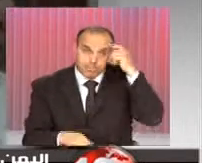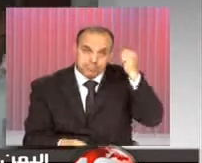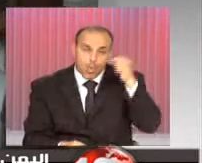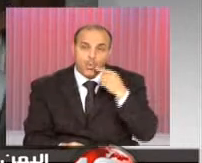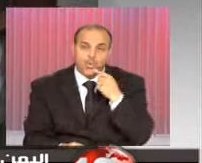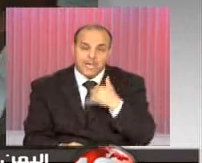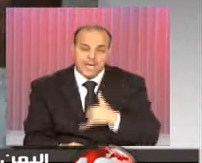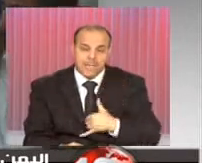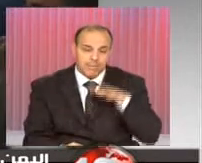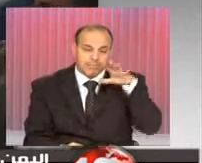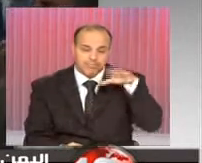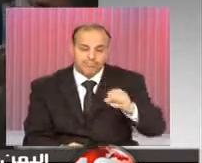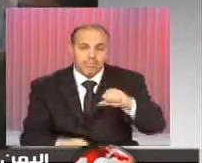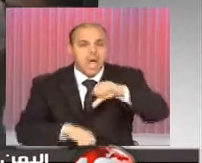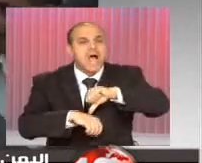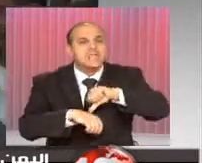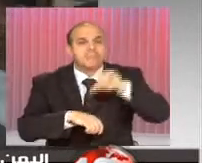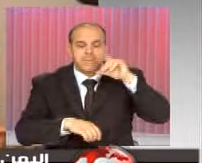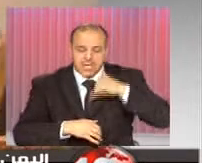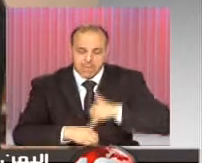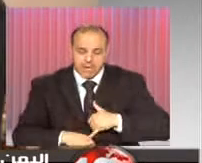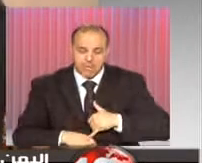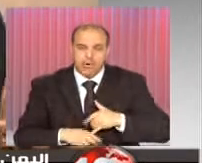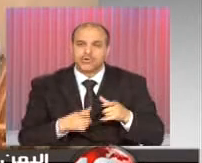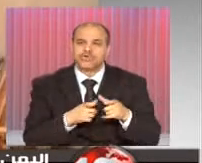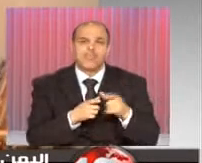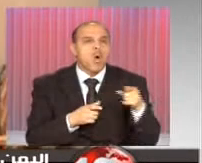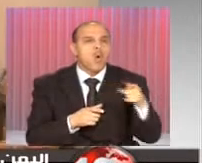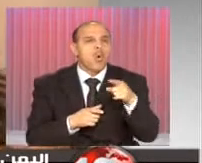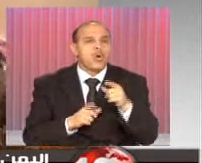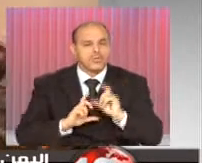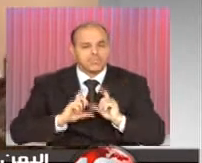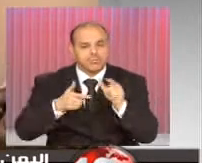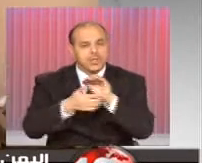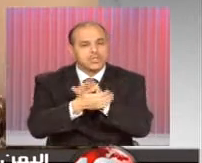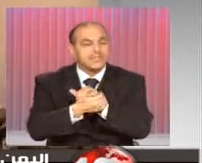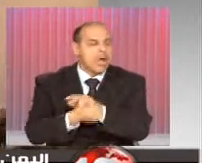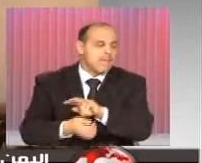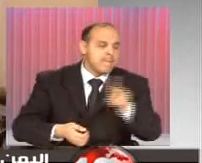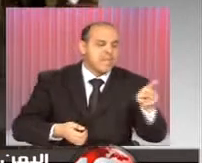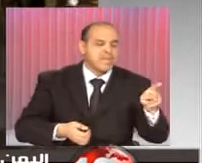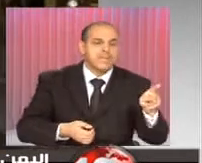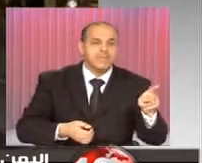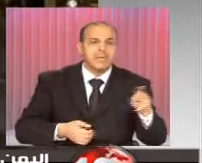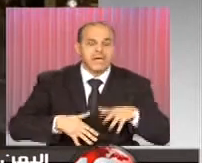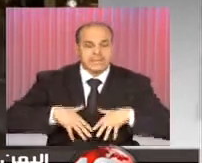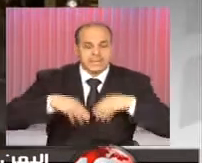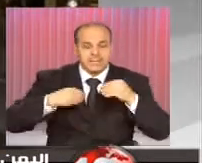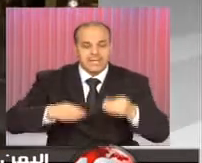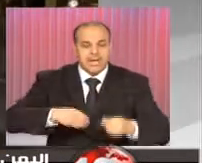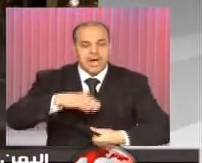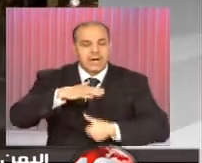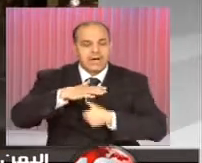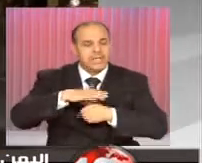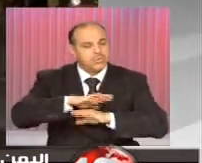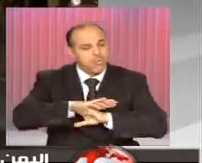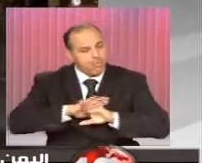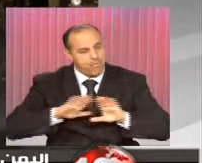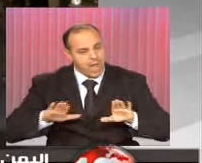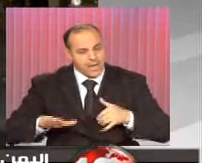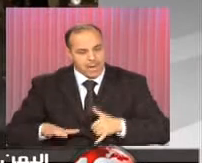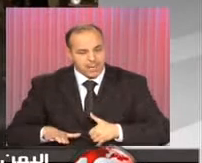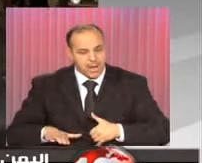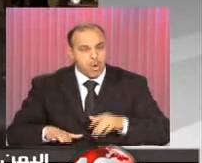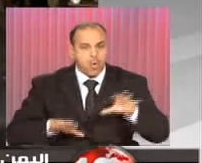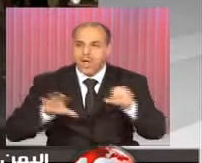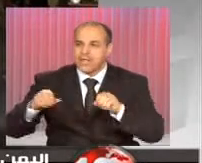التي تسيطر على صنعاء أن جماعته تسعى لانتقال سلمي للسلطة بعد استقالة الرئيس عبد الرب منصور هادي، ودعا